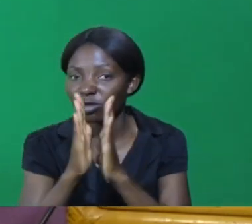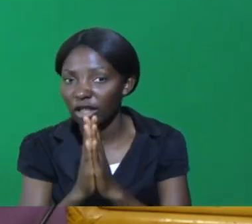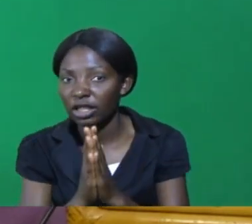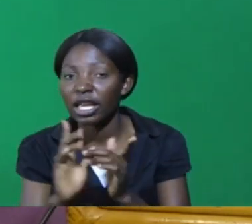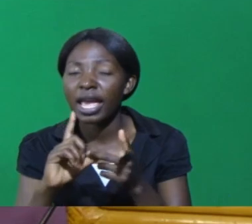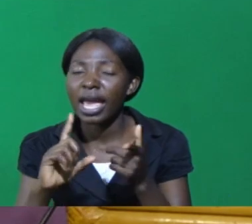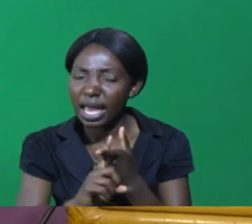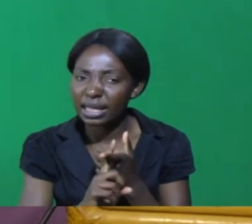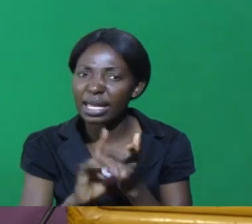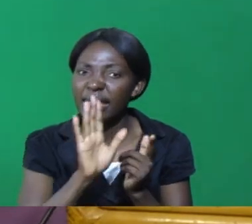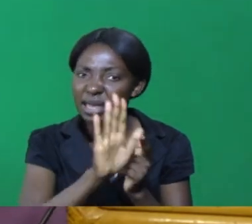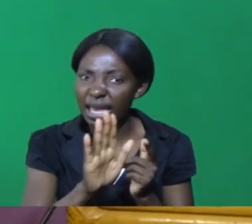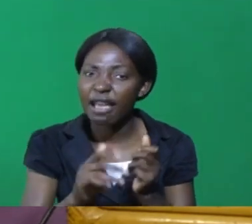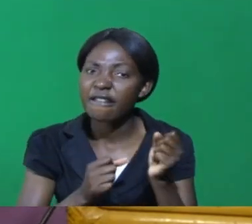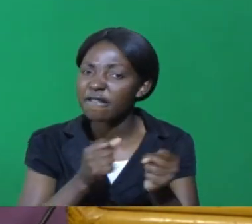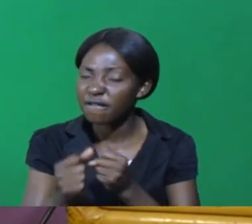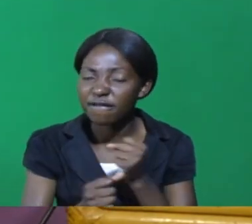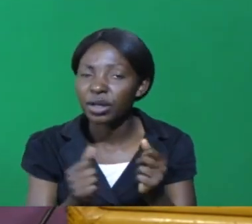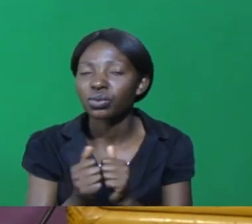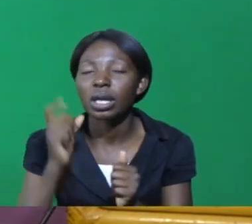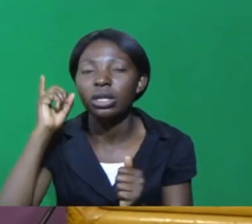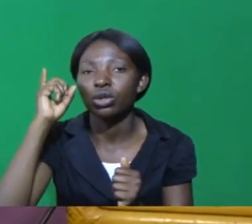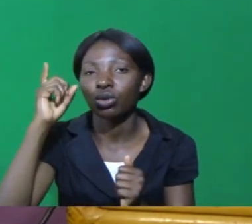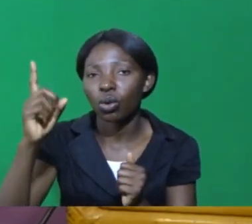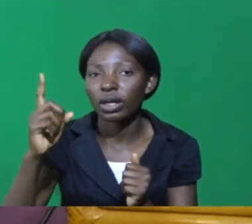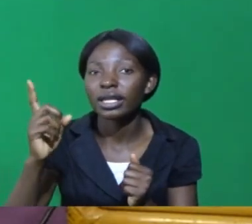pakati pemakristu anorwisana naMwari